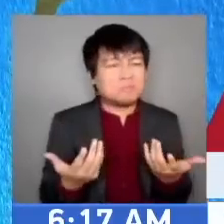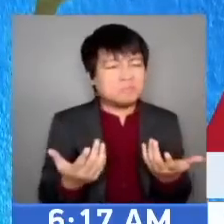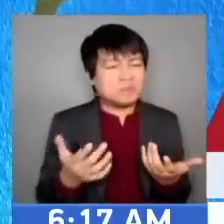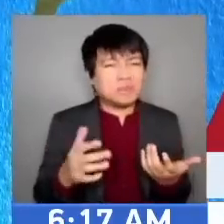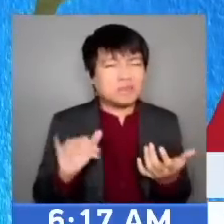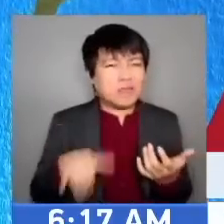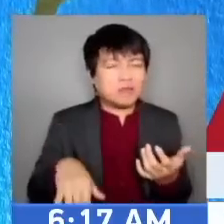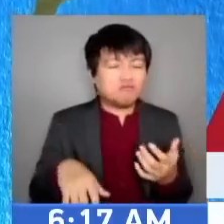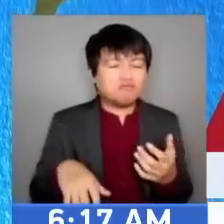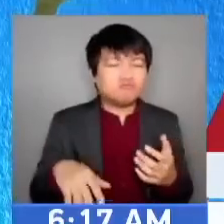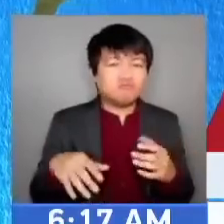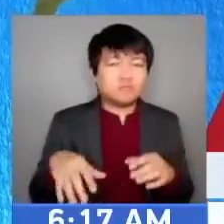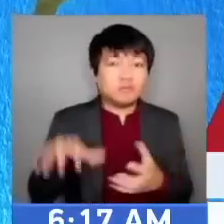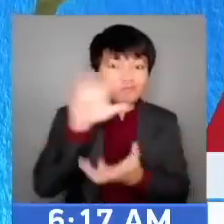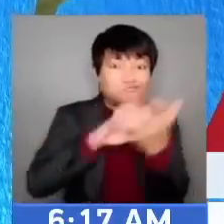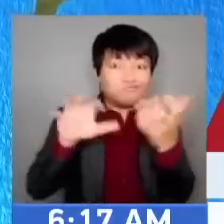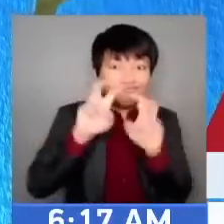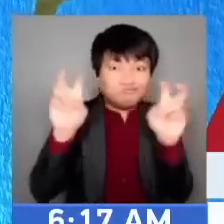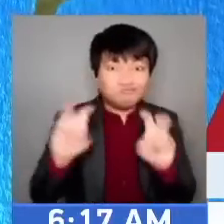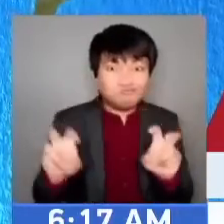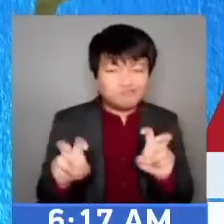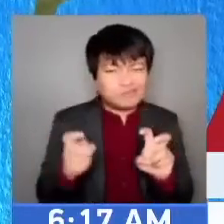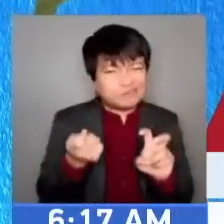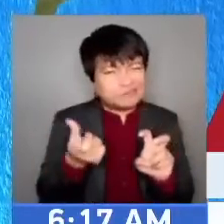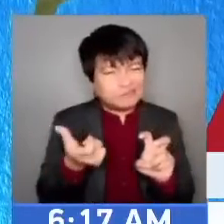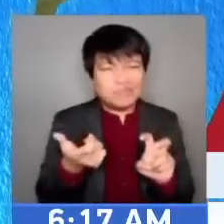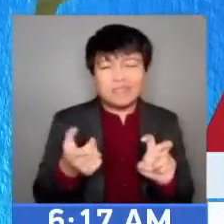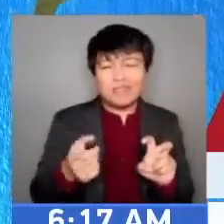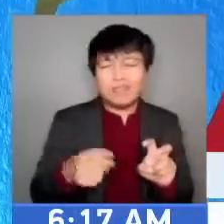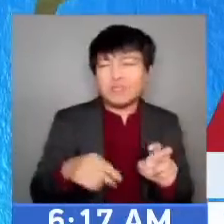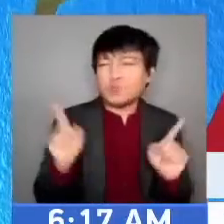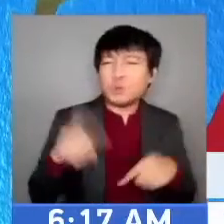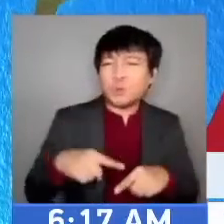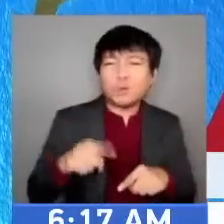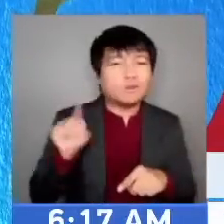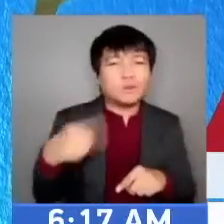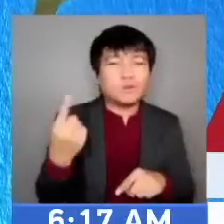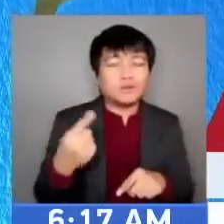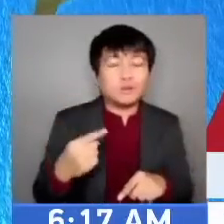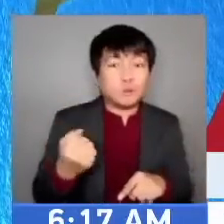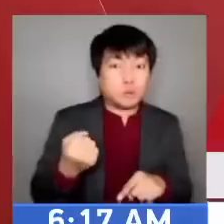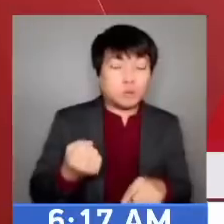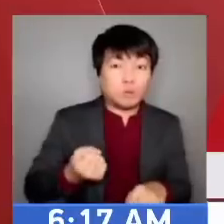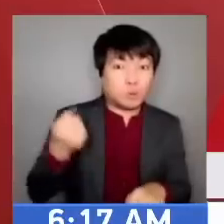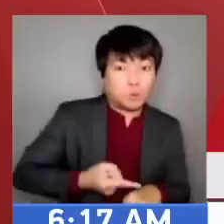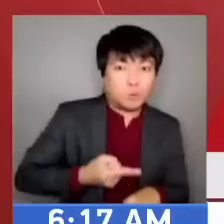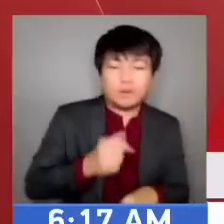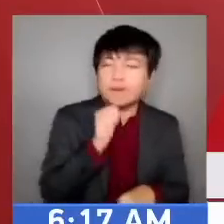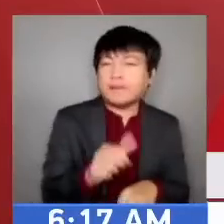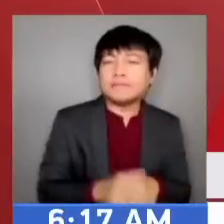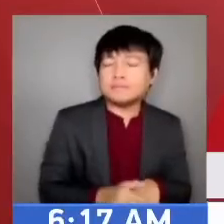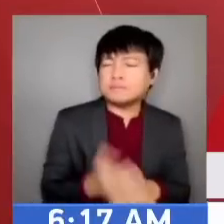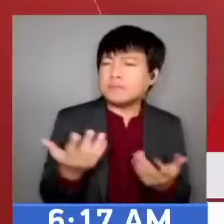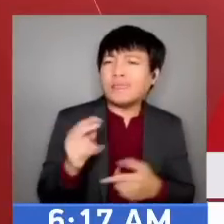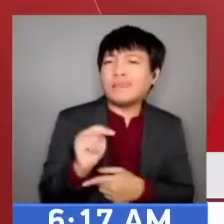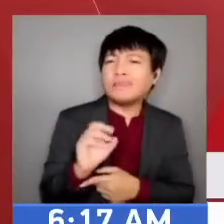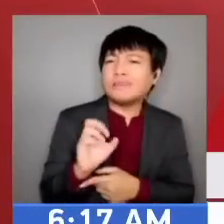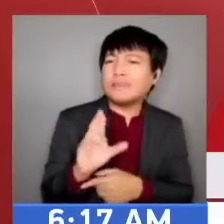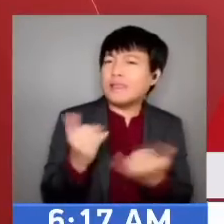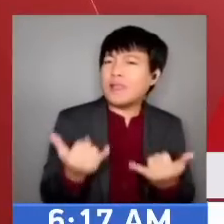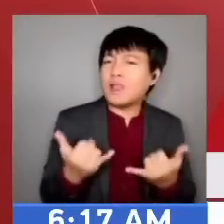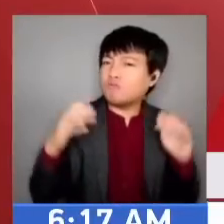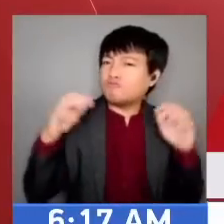kaya mabilis lang siya ah hindi nagtatagal tsaka hindi rin ganon kalalakas no sa Metro Manila Kamusta naman na magiging lagay ng panahon ngayong araw